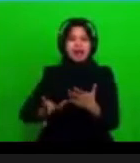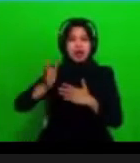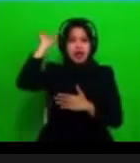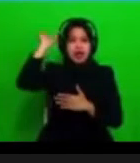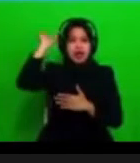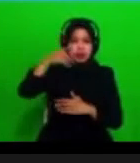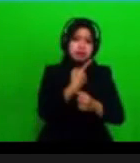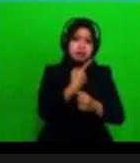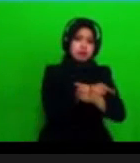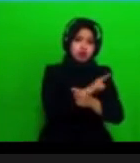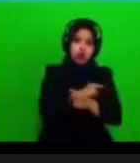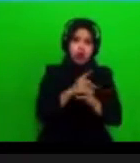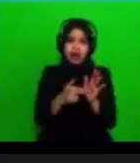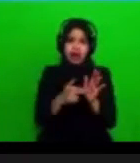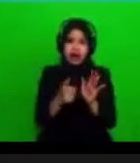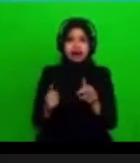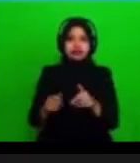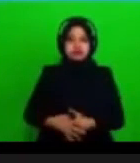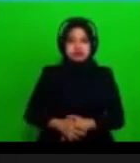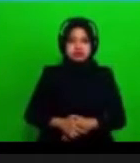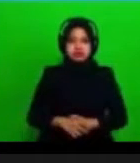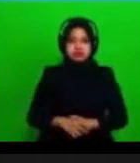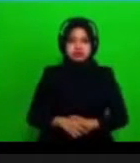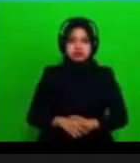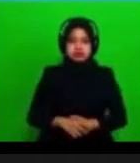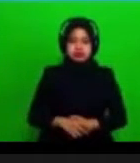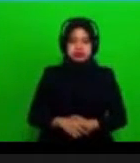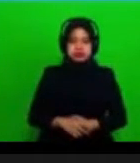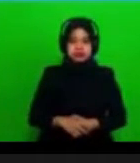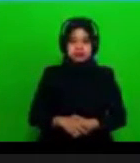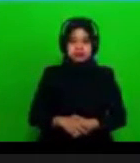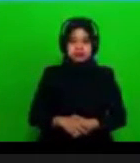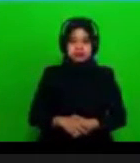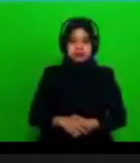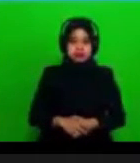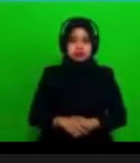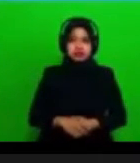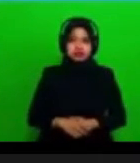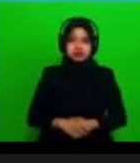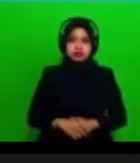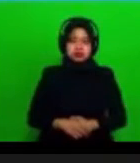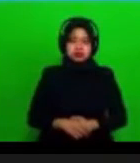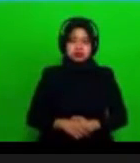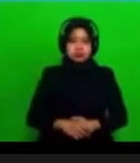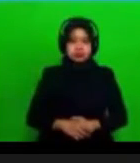itu berbasis kompetensi dan nilai-nilai. Jadi